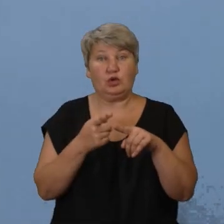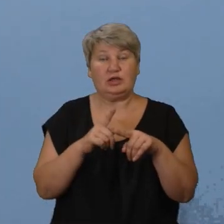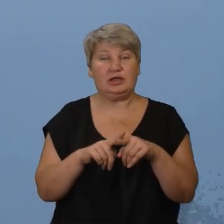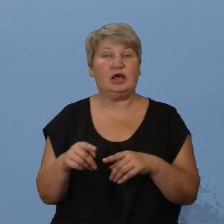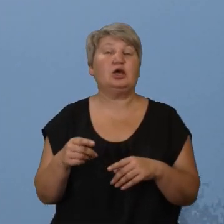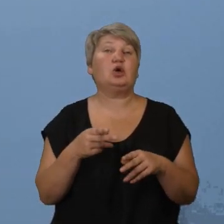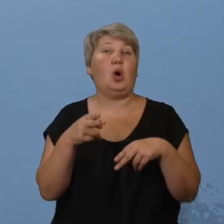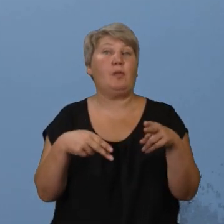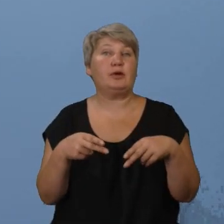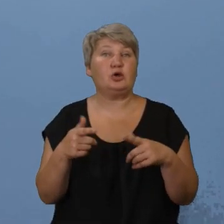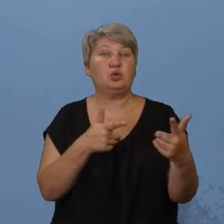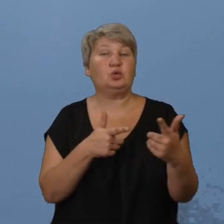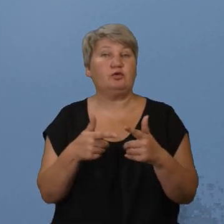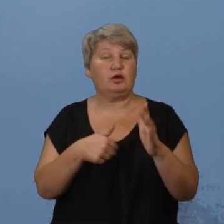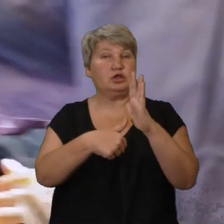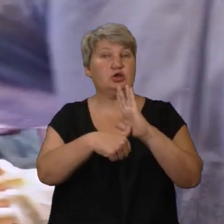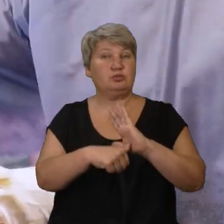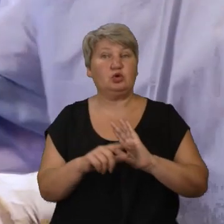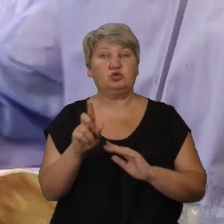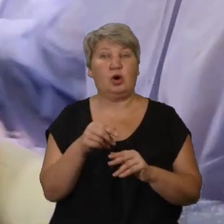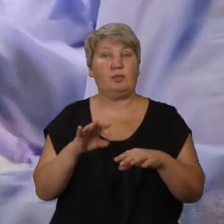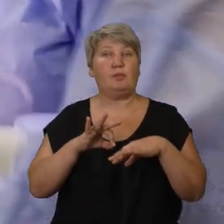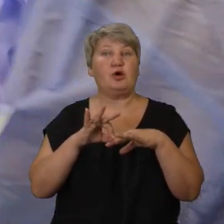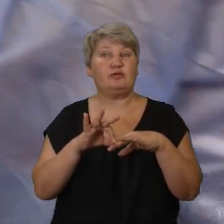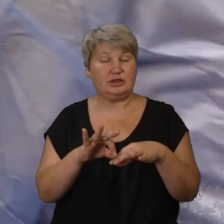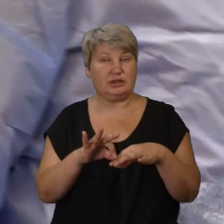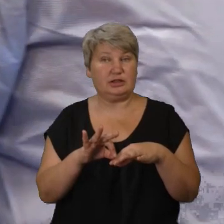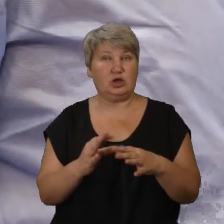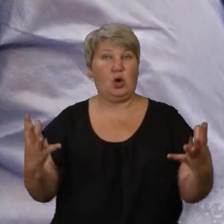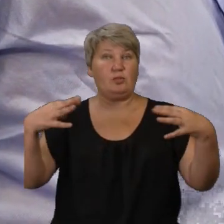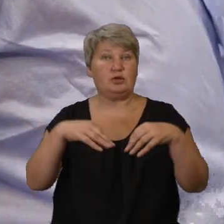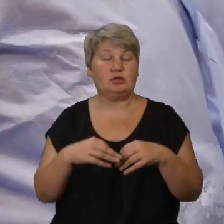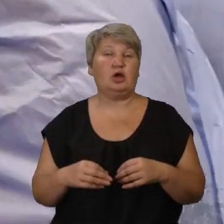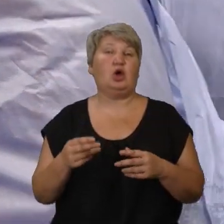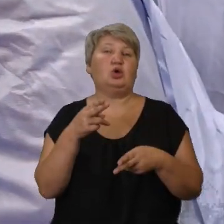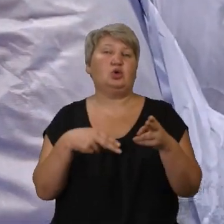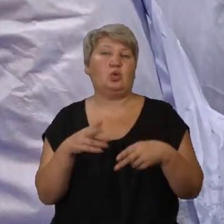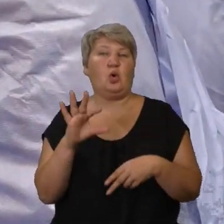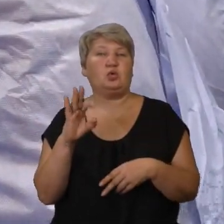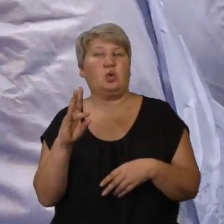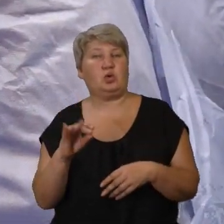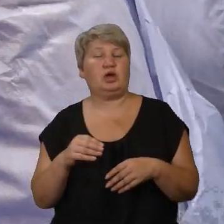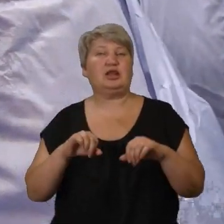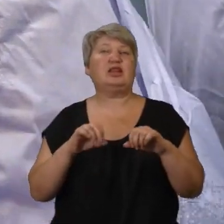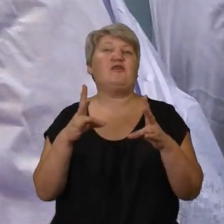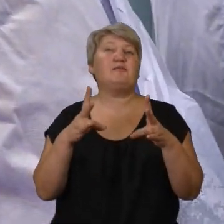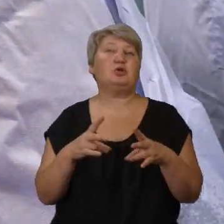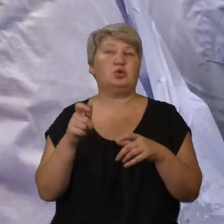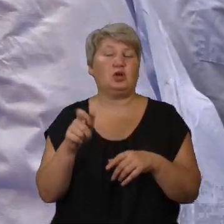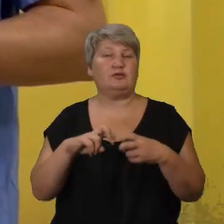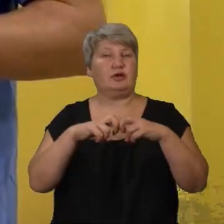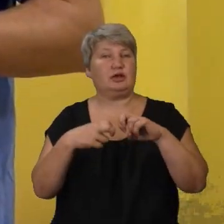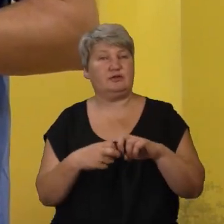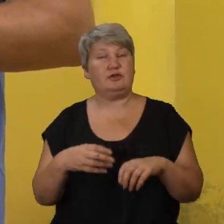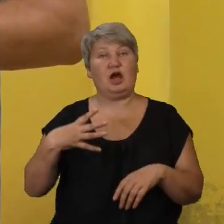медики готувалися півроку щоб провести її об'єдналися хірурги онкологи та травматологи з івано-франківська Львова та